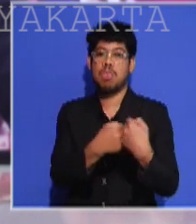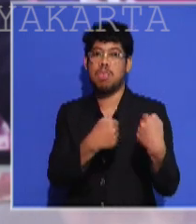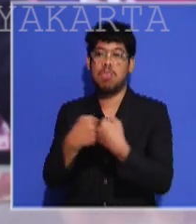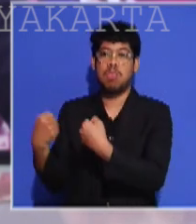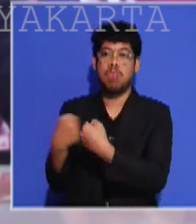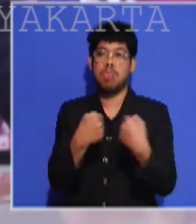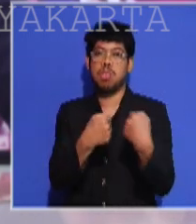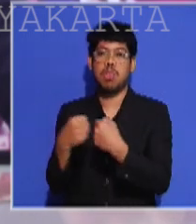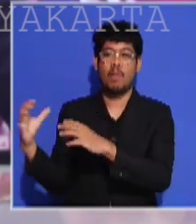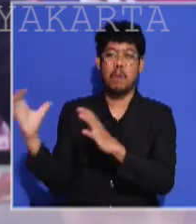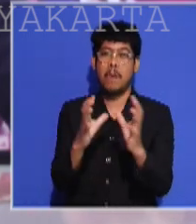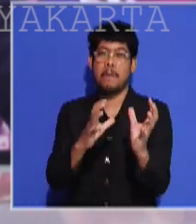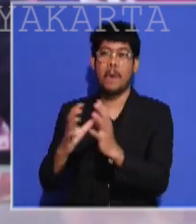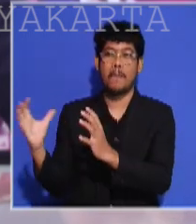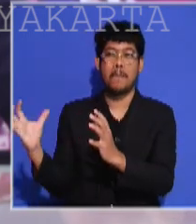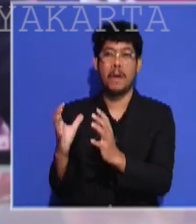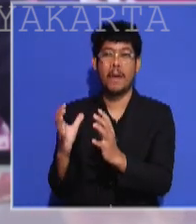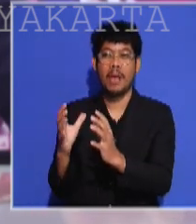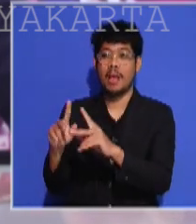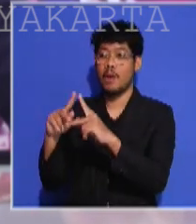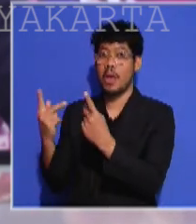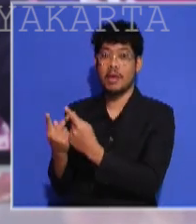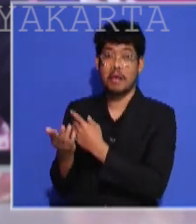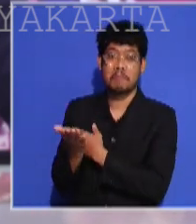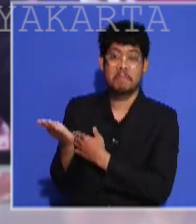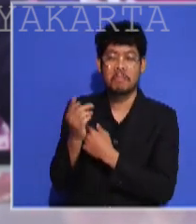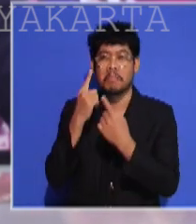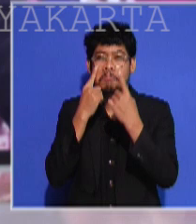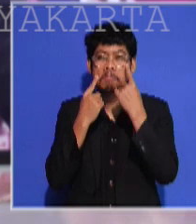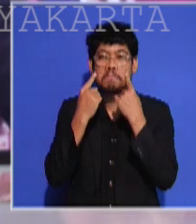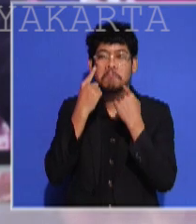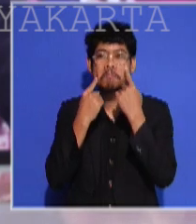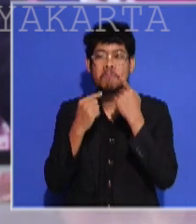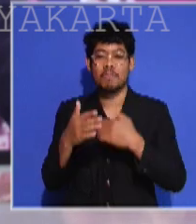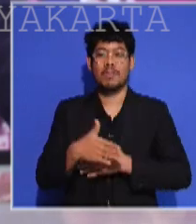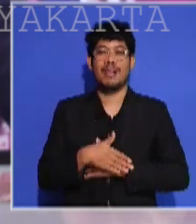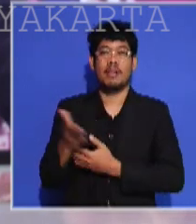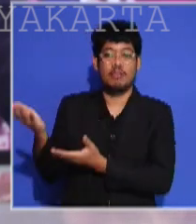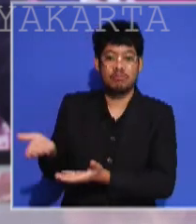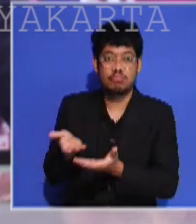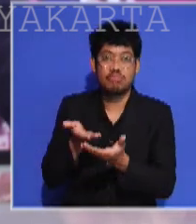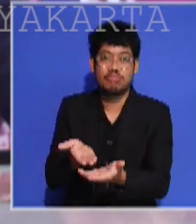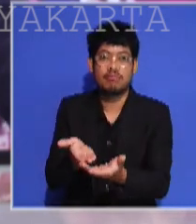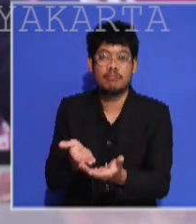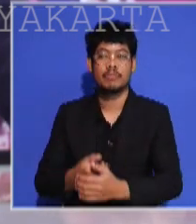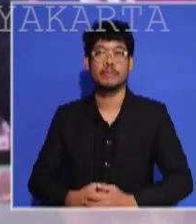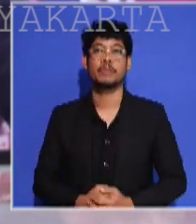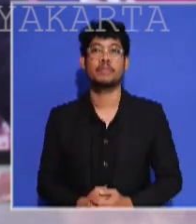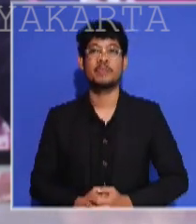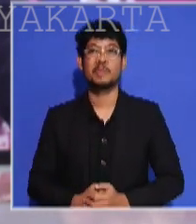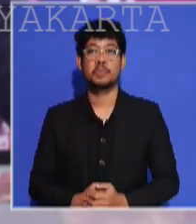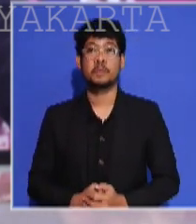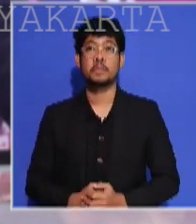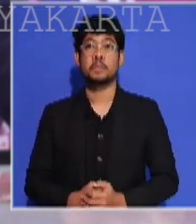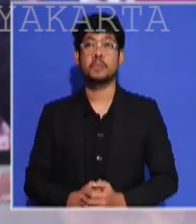isak tangis pihak keluarga pun pecah saat prosesi kedatangan jenazah Adi Gunawan warga Dusun diwak Desa Purwosari Kecamatan tenggalrejo